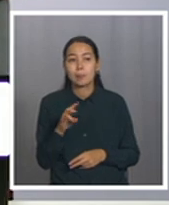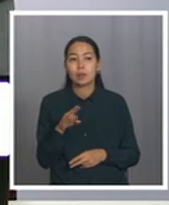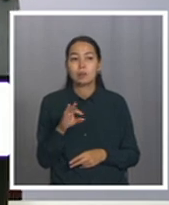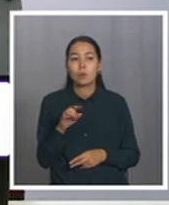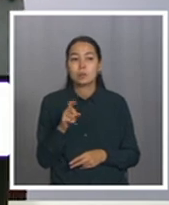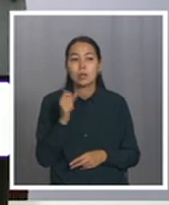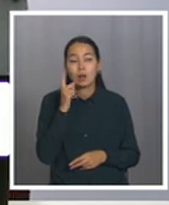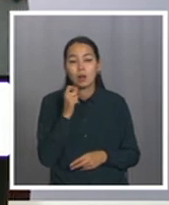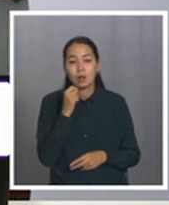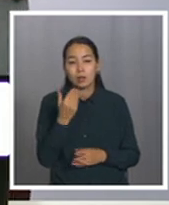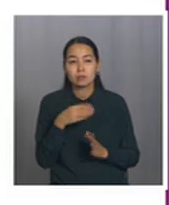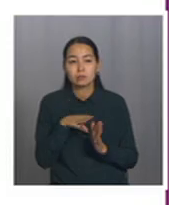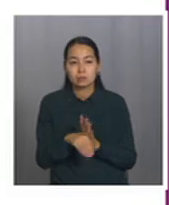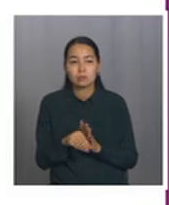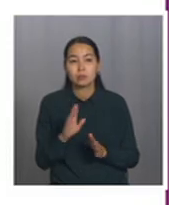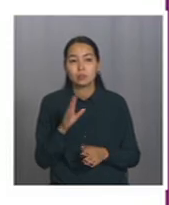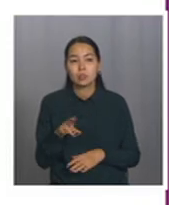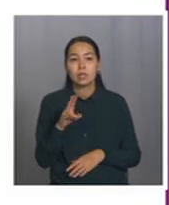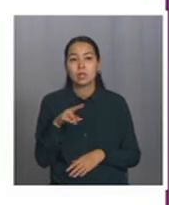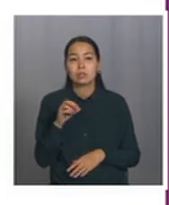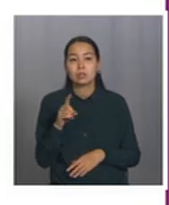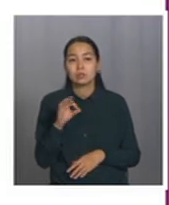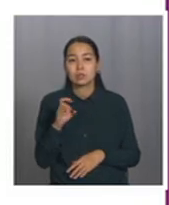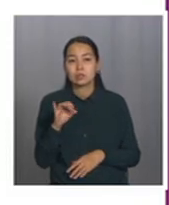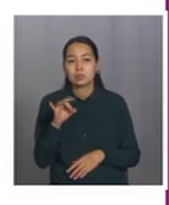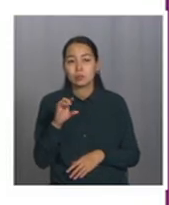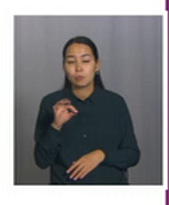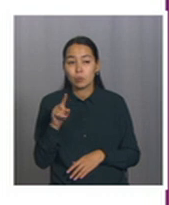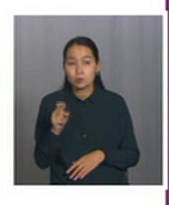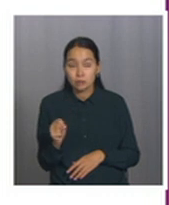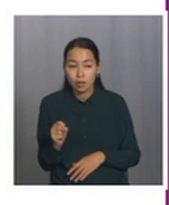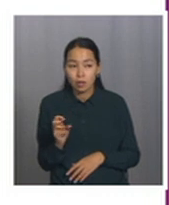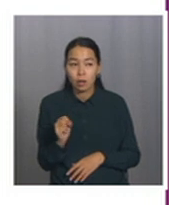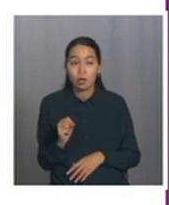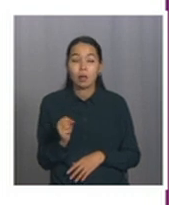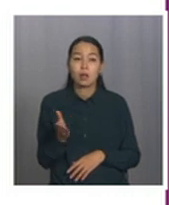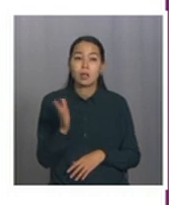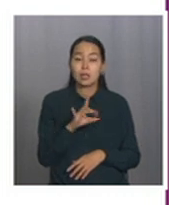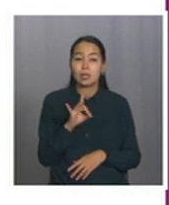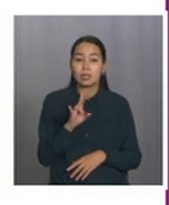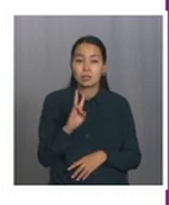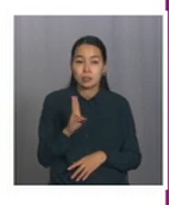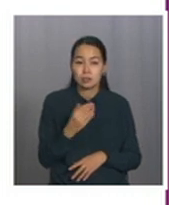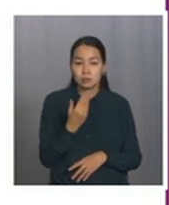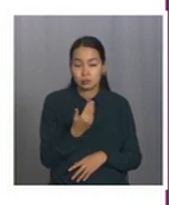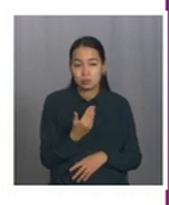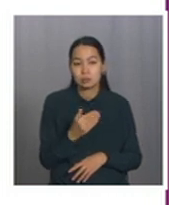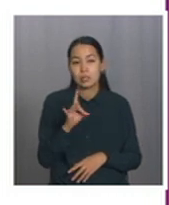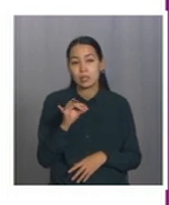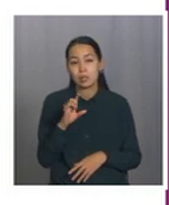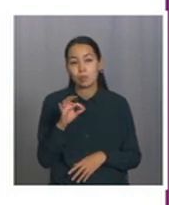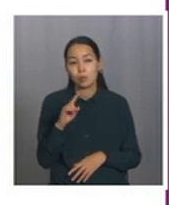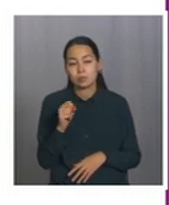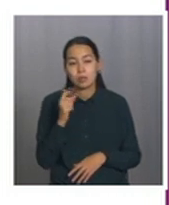жататын дезоксирибоза атауы да соған байланысты берілген, ал рибонуклеин кышкылының құрамында рибоза